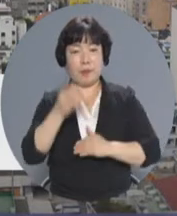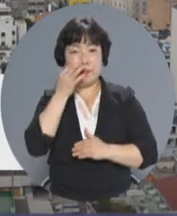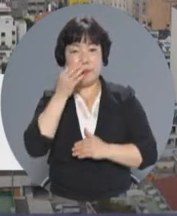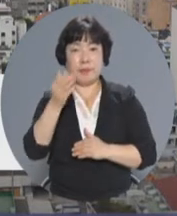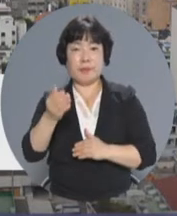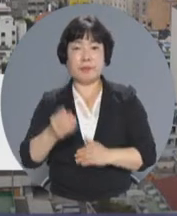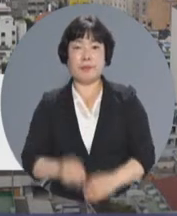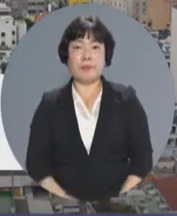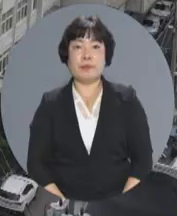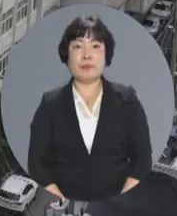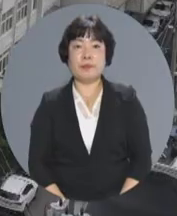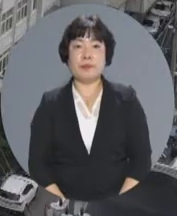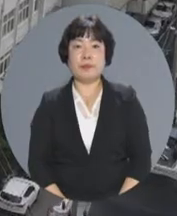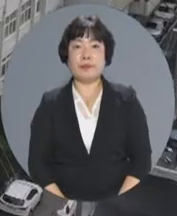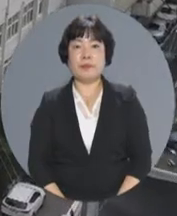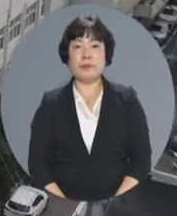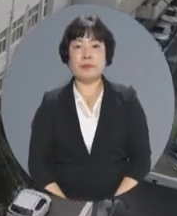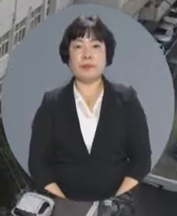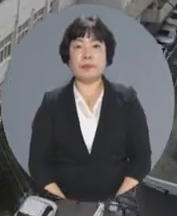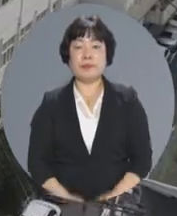기자입니다.